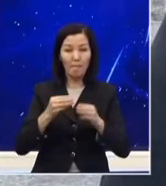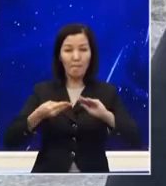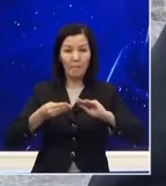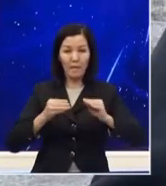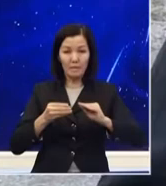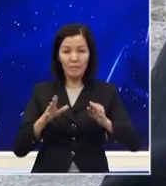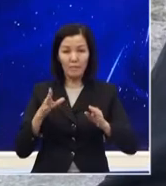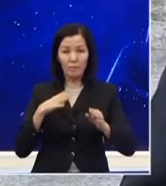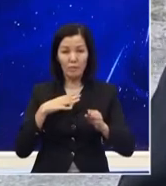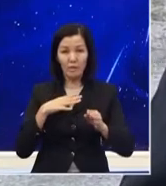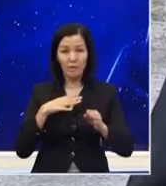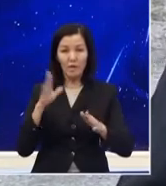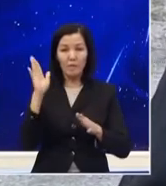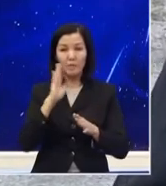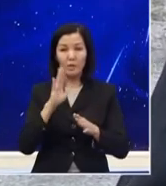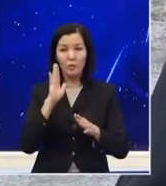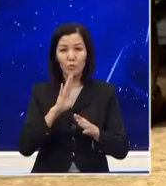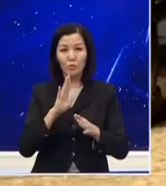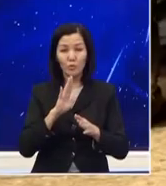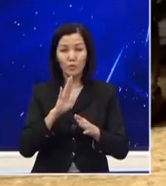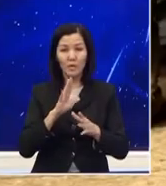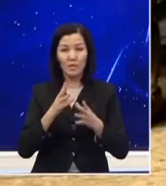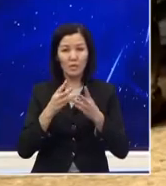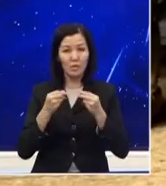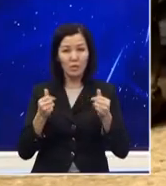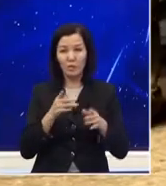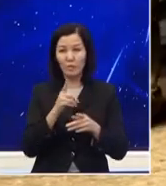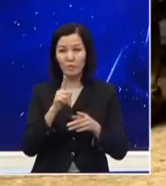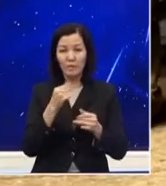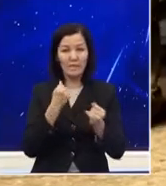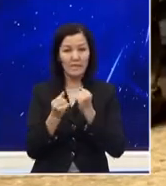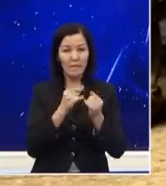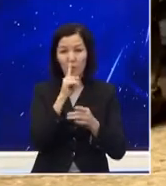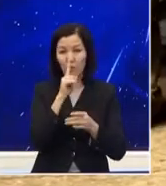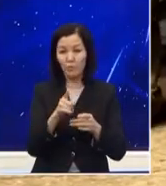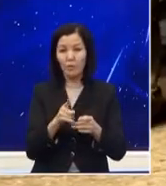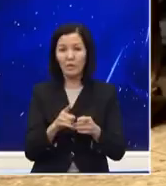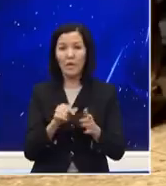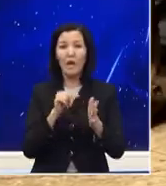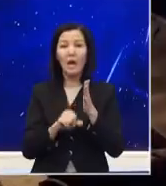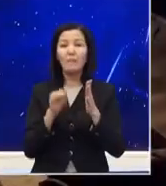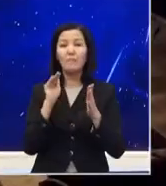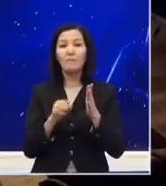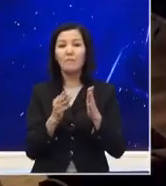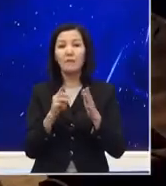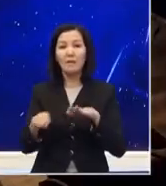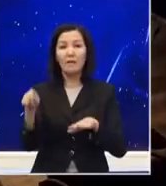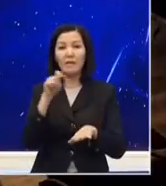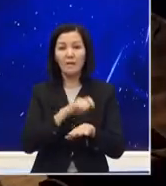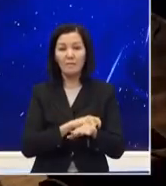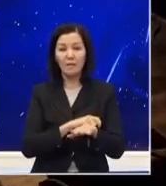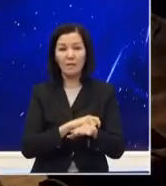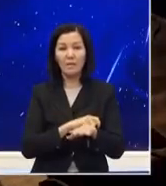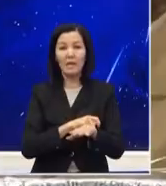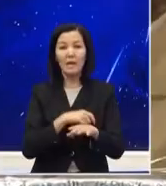ертен судан шірімейді. Жалпы жағалауларды бекіту үшін 60 мың шаршы метр геошпунт материалы